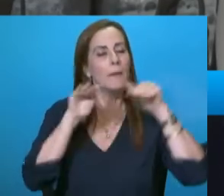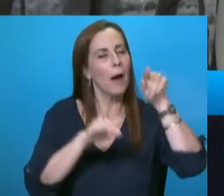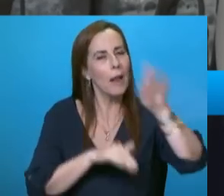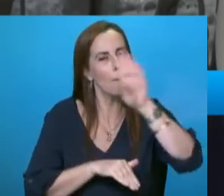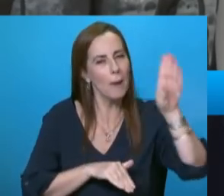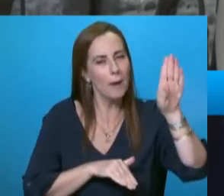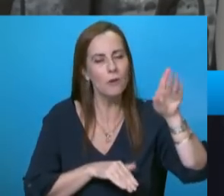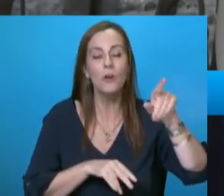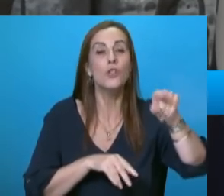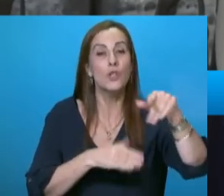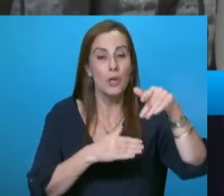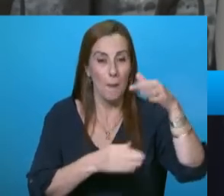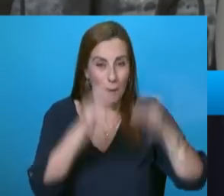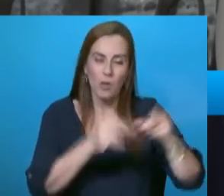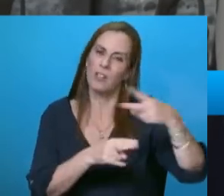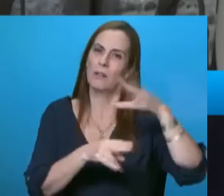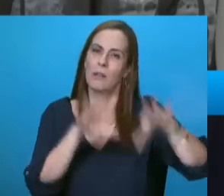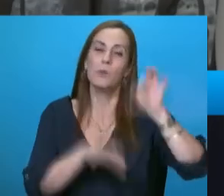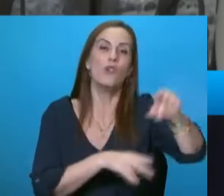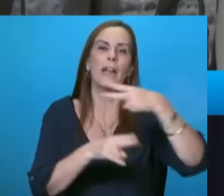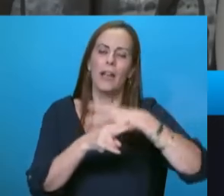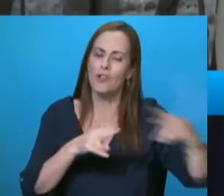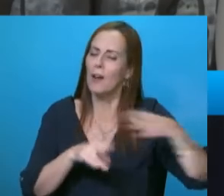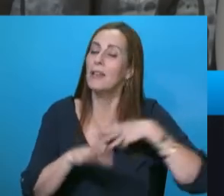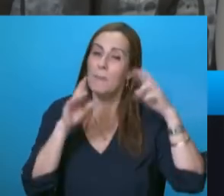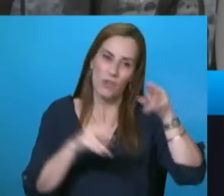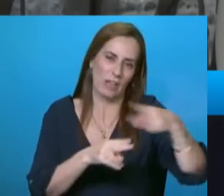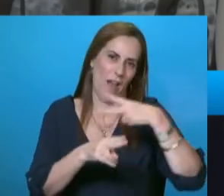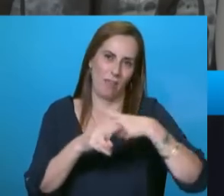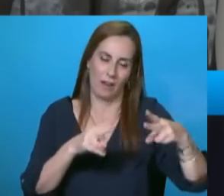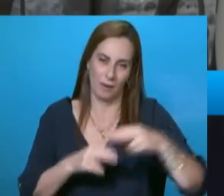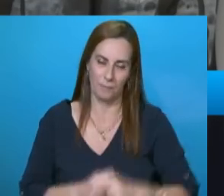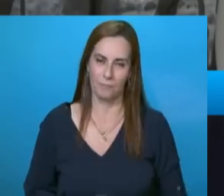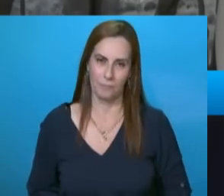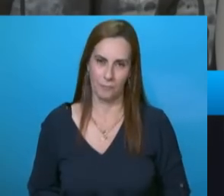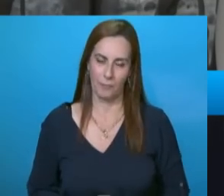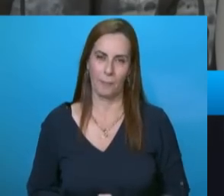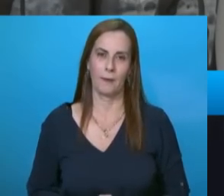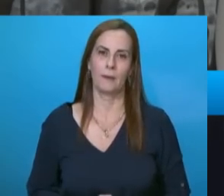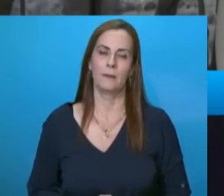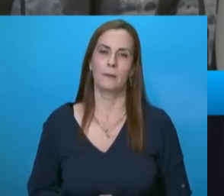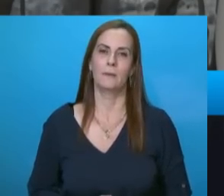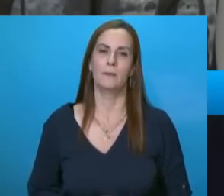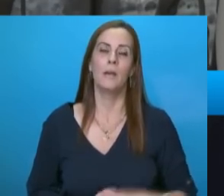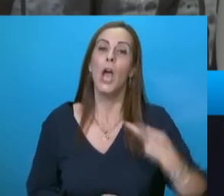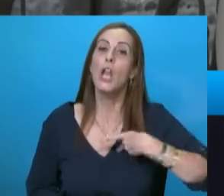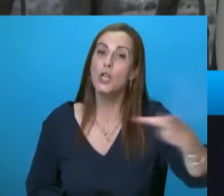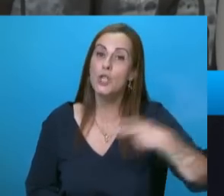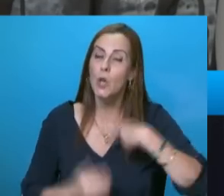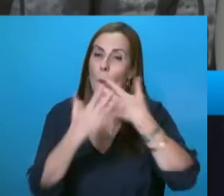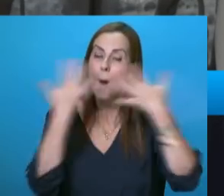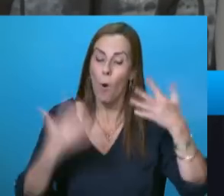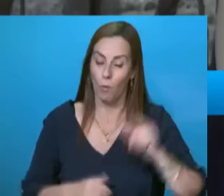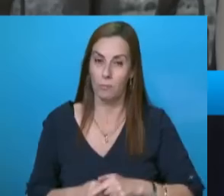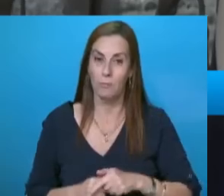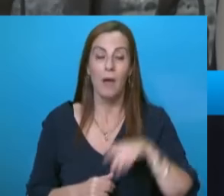לצאת זך ונקי מכל הנושאים המשפטיים שאיתם אתה מתמודד. לשנינו ברור